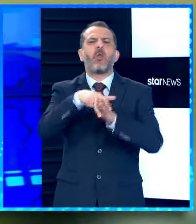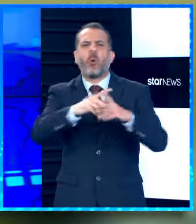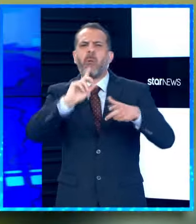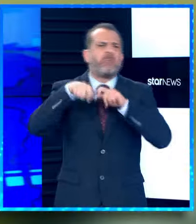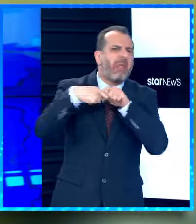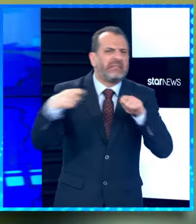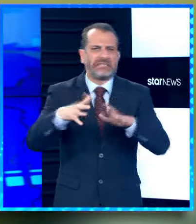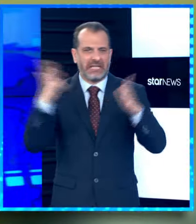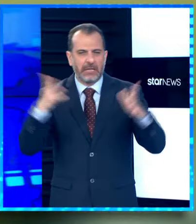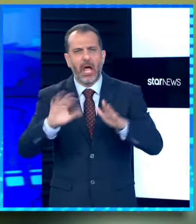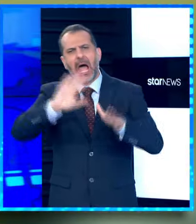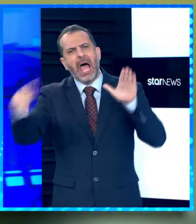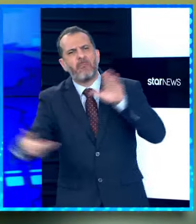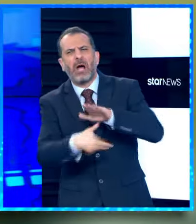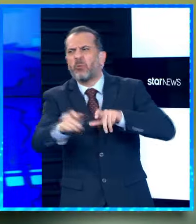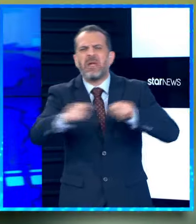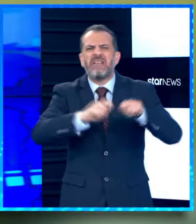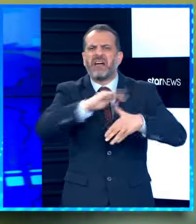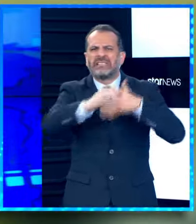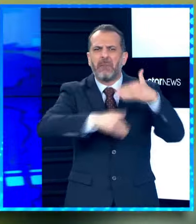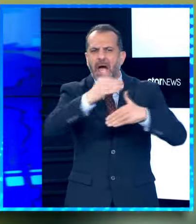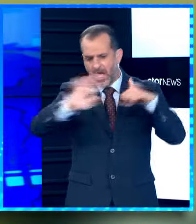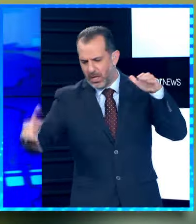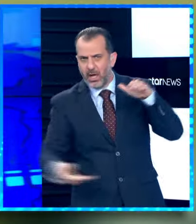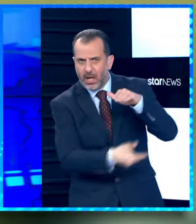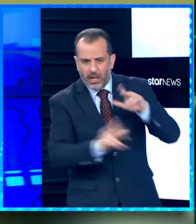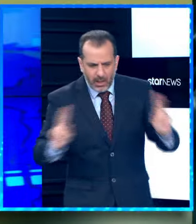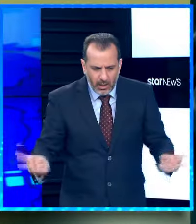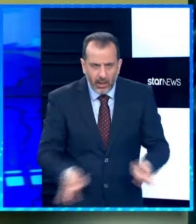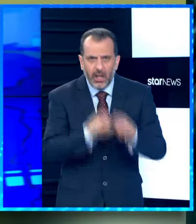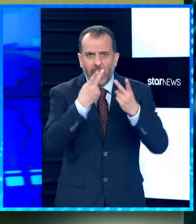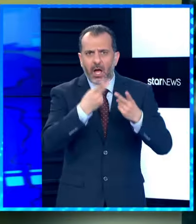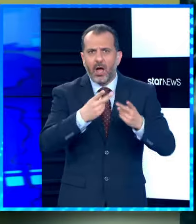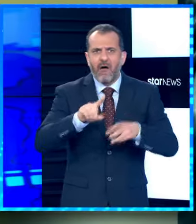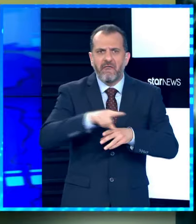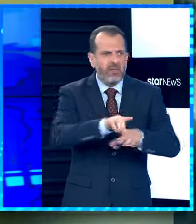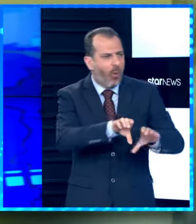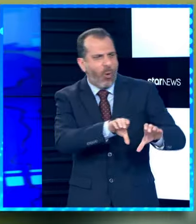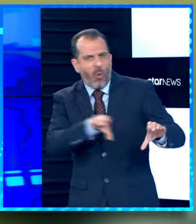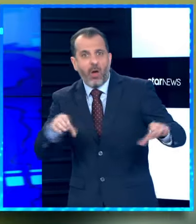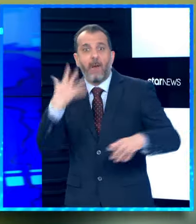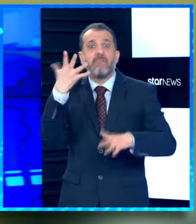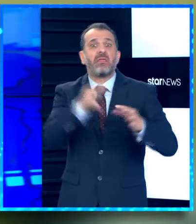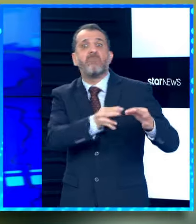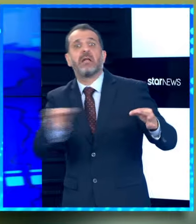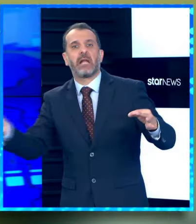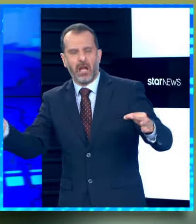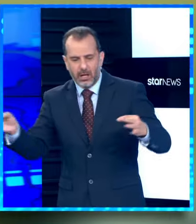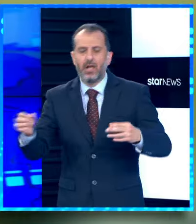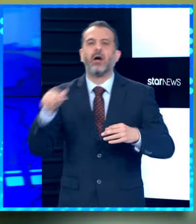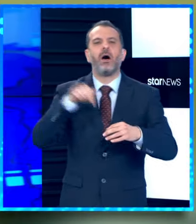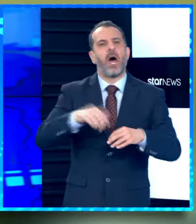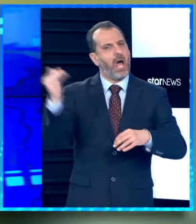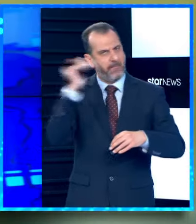είδαν κάτω από το μουσαμά νεκρό το τεράστιο φίδι. Ο πίθωνας υπολογίζεται περίπου στα 5 μέτρα. Οι αρχές ενημερώθηκαν